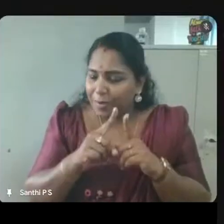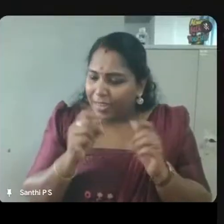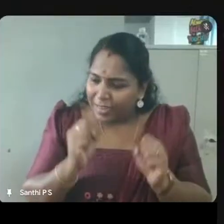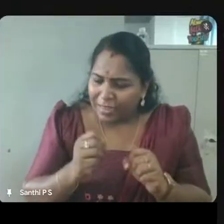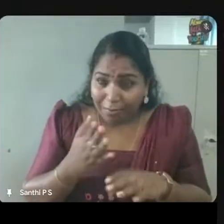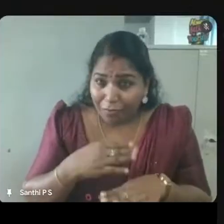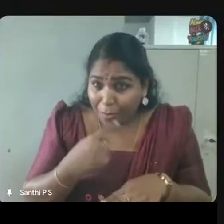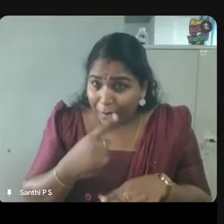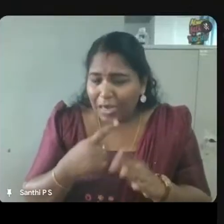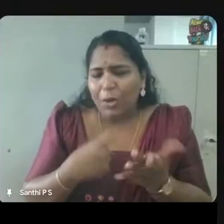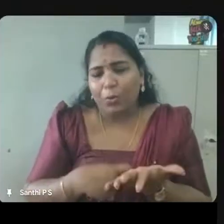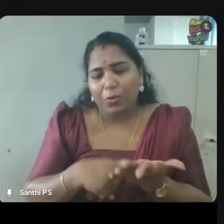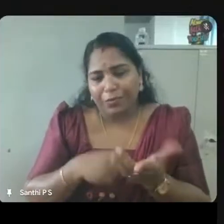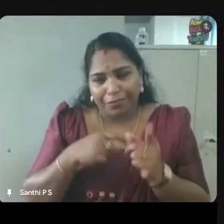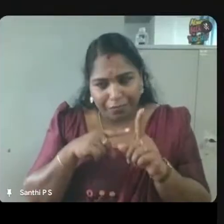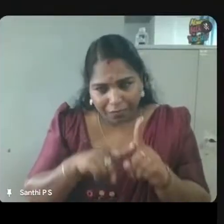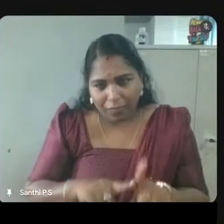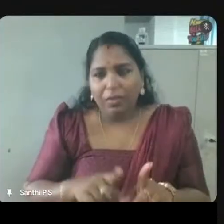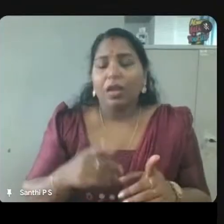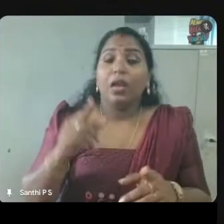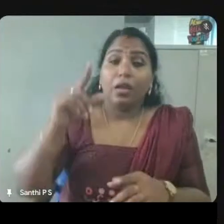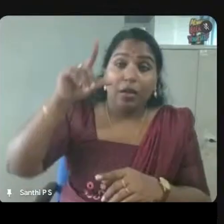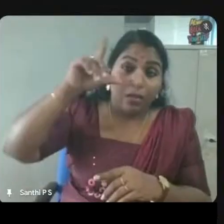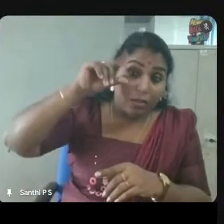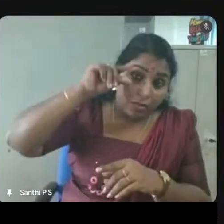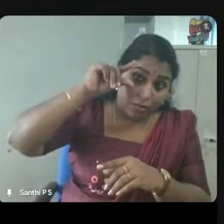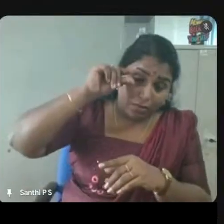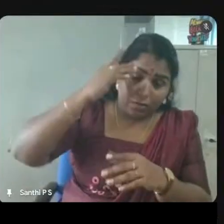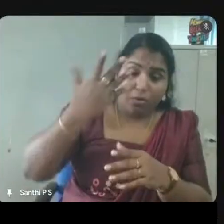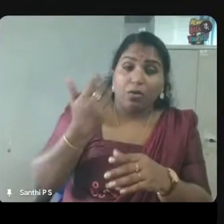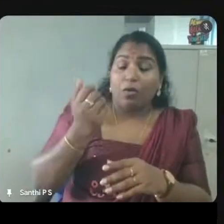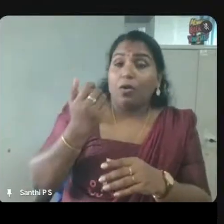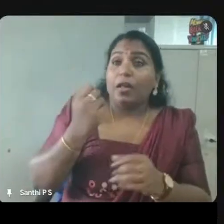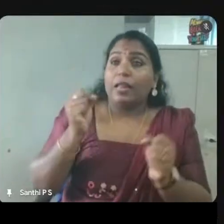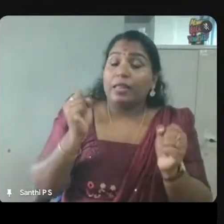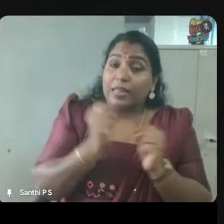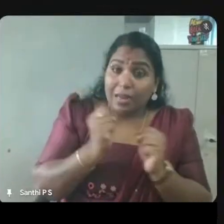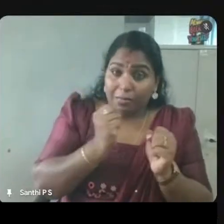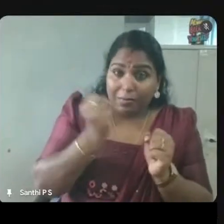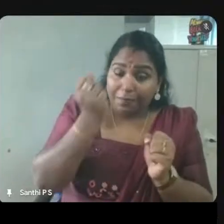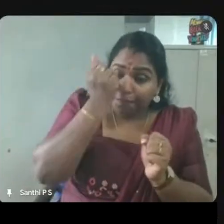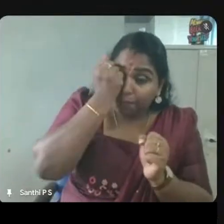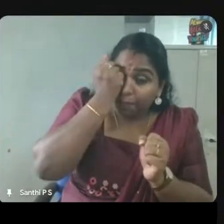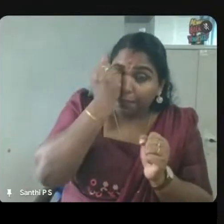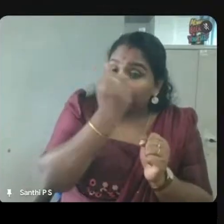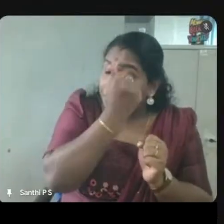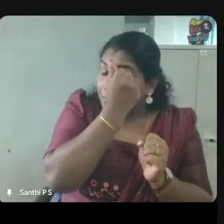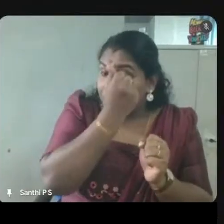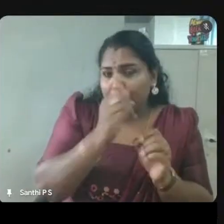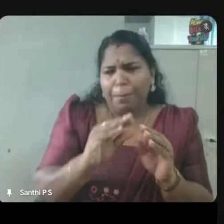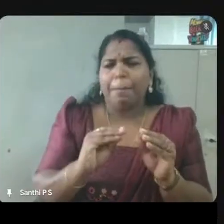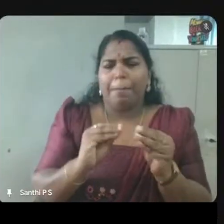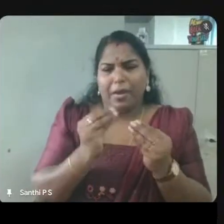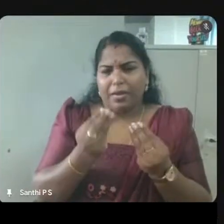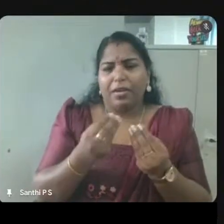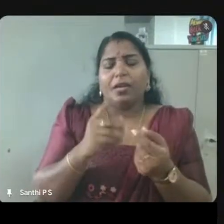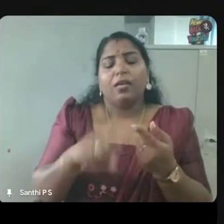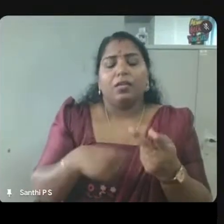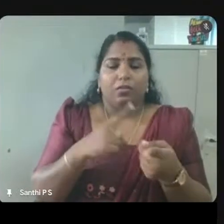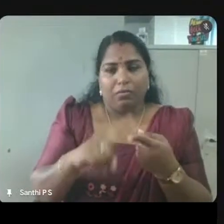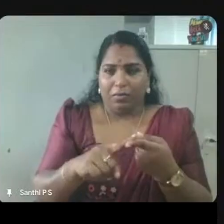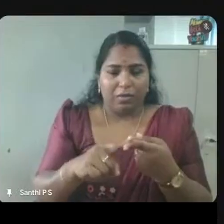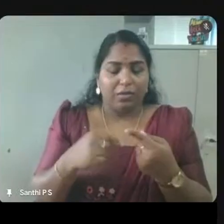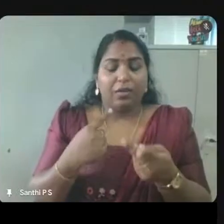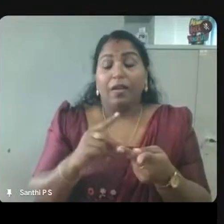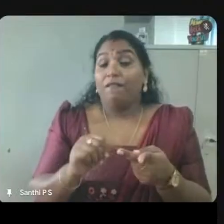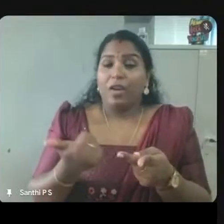ഒരു ലൂബ്രിക്കേഷൻ ഡ്രോപ്പ് ഇടുന്നതും കോൾഡ് കംപ്രസ് വെക്കുന്നതും നമുക്ക് ട്വിച്ചിങ് മാറാൻ ഹെൽപ്പ് ചെയ്യും. മറ്റുള്ള 2 കാരണങ്ങൾ എന്ന് പറയുന്നത് മെയിൻ ആയിട്ട് ഒന്ന്